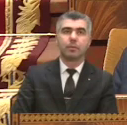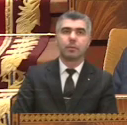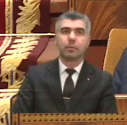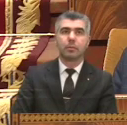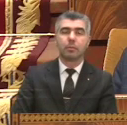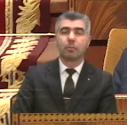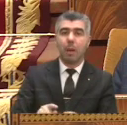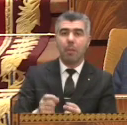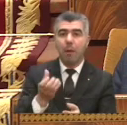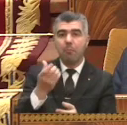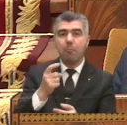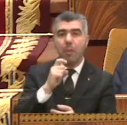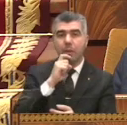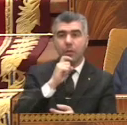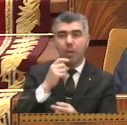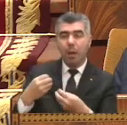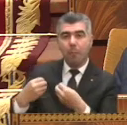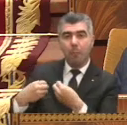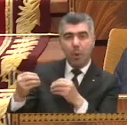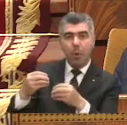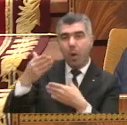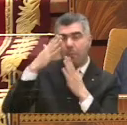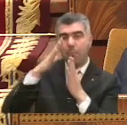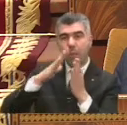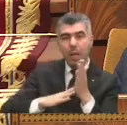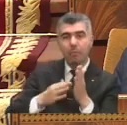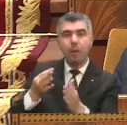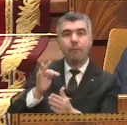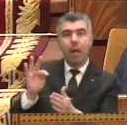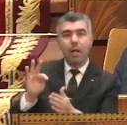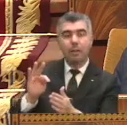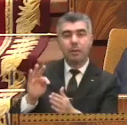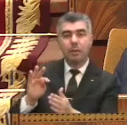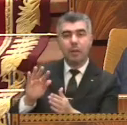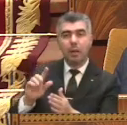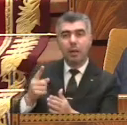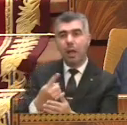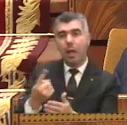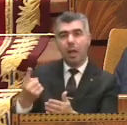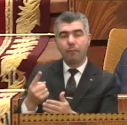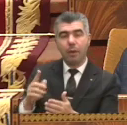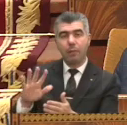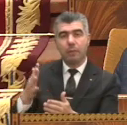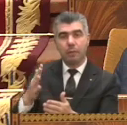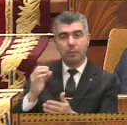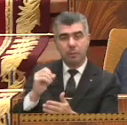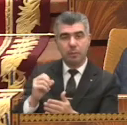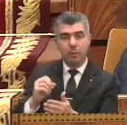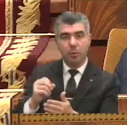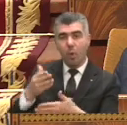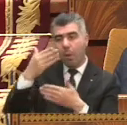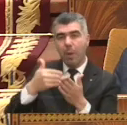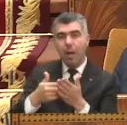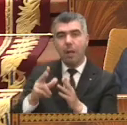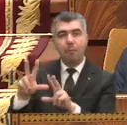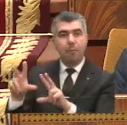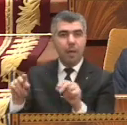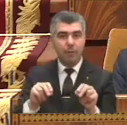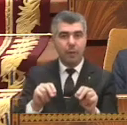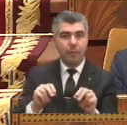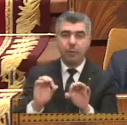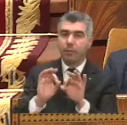ان مطيشه اللي يصدرها المغرب تكون في فرنسا ب 15 درهم وفي المغرب ب 15 درهم شي حاجه